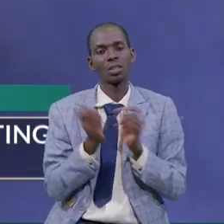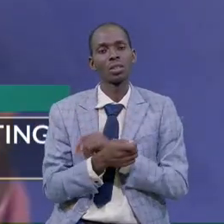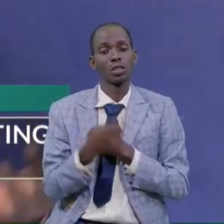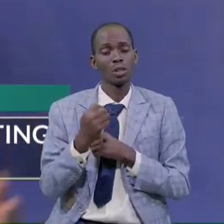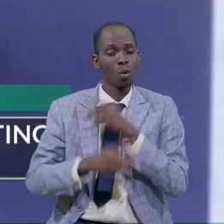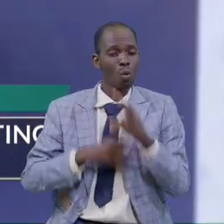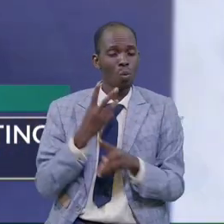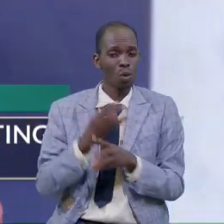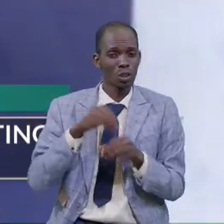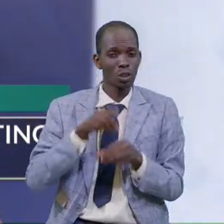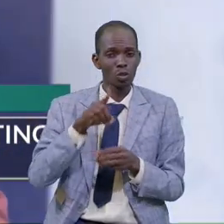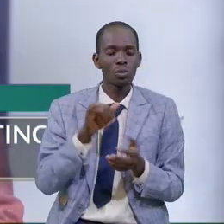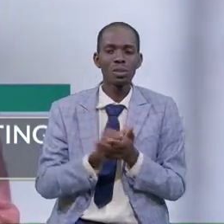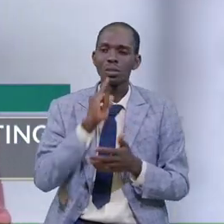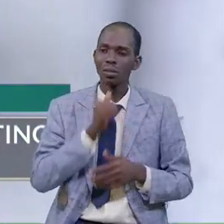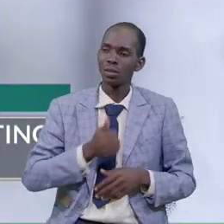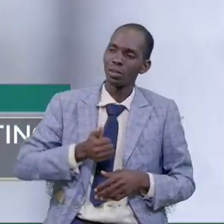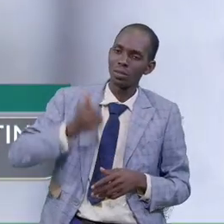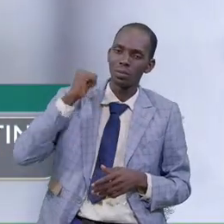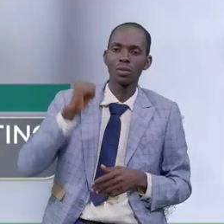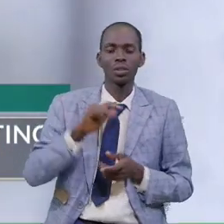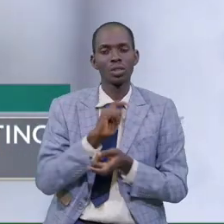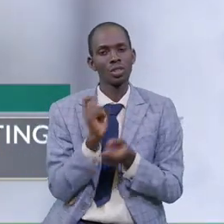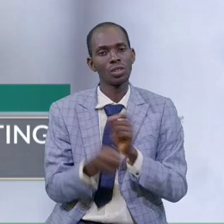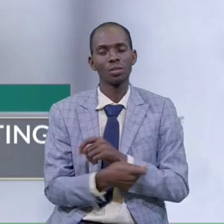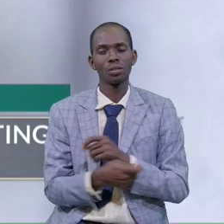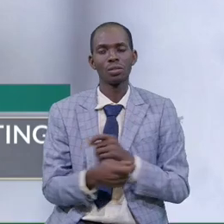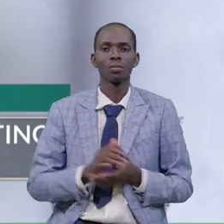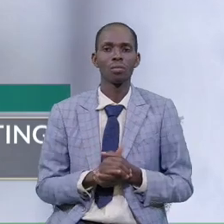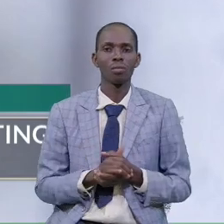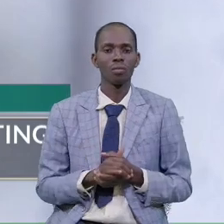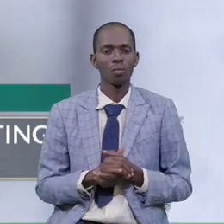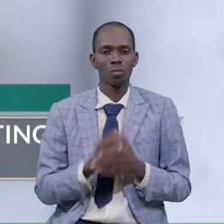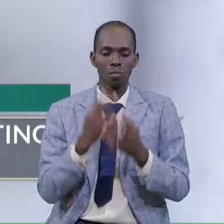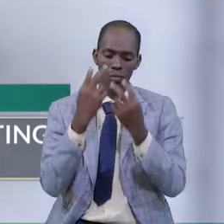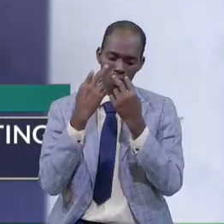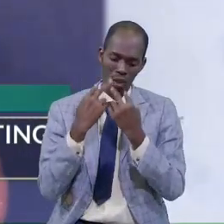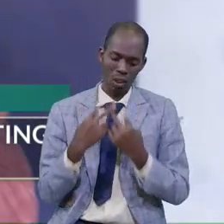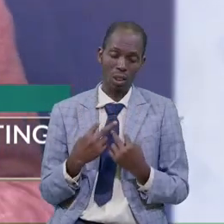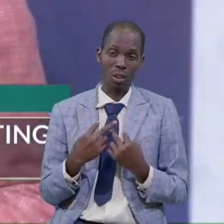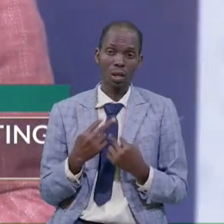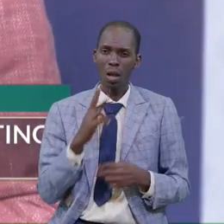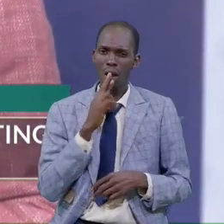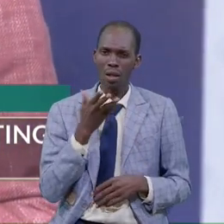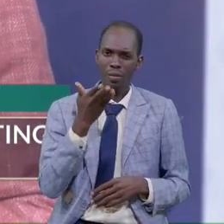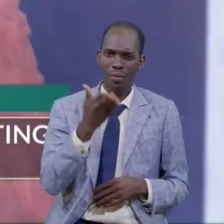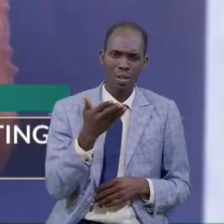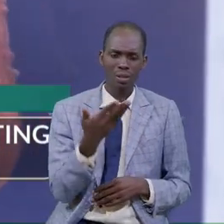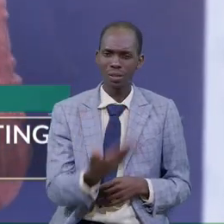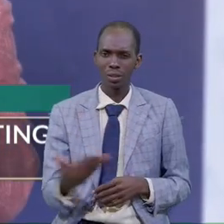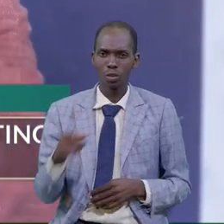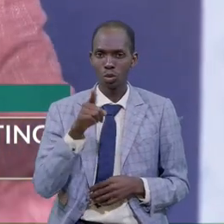qui résiste au changement. Repends-toi du monde intérieur qui résiste au changement. Ça, c'est la deuxième chose. Est-ce qu'il y a des choses que toi-même tu